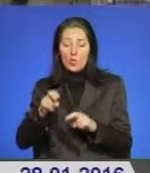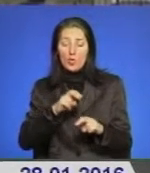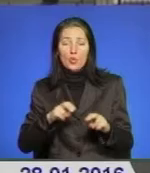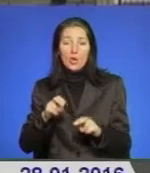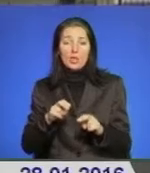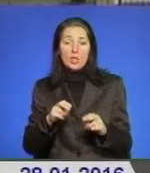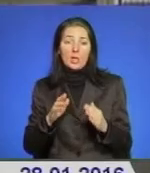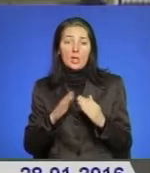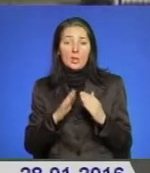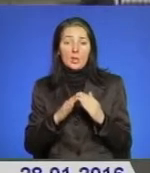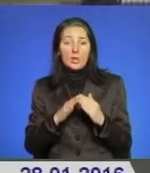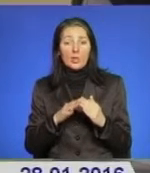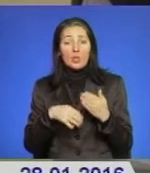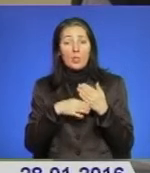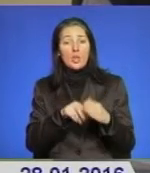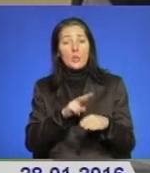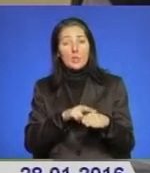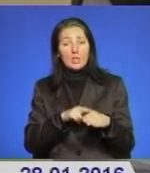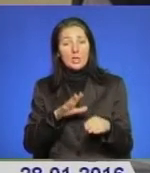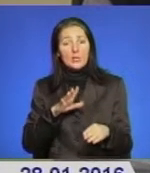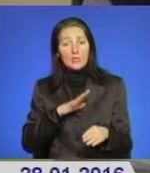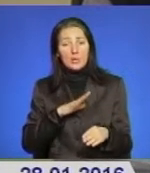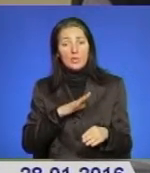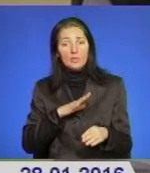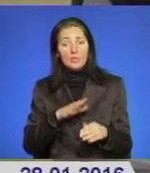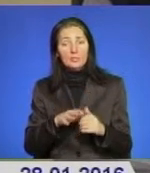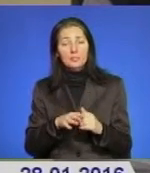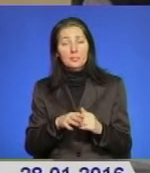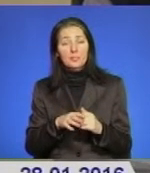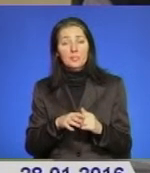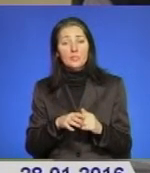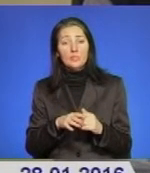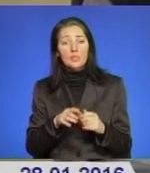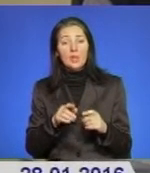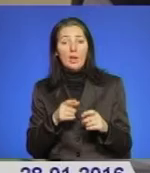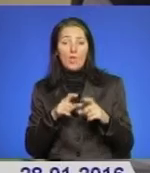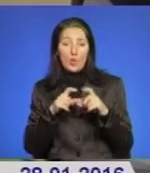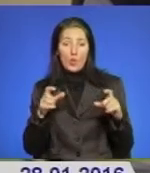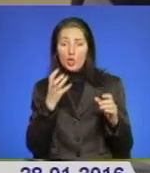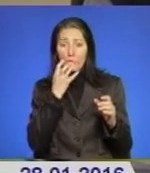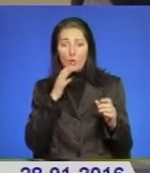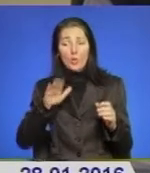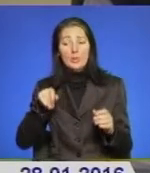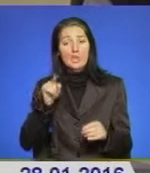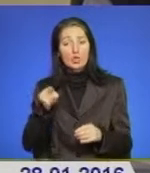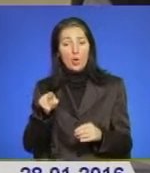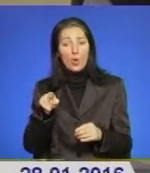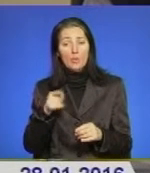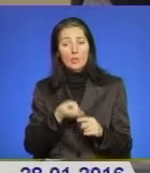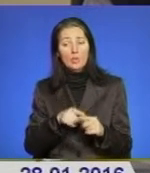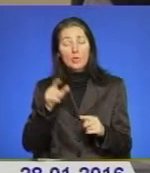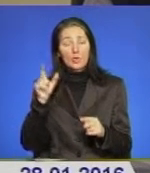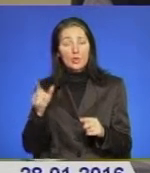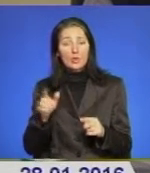притулку. Допомогли поліцейські. Перебуваючи практично до ранку в даному пункті обігріву. Після цього даного громадянина